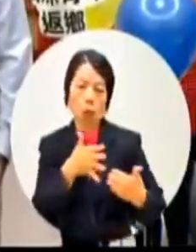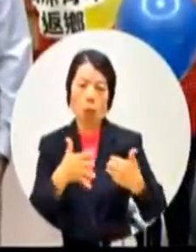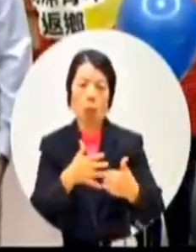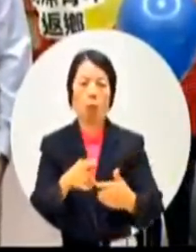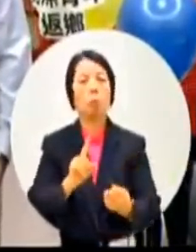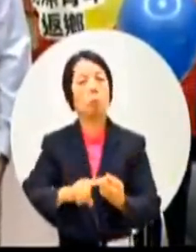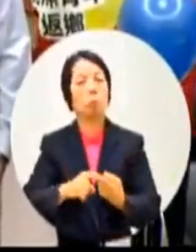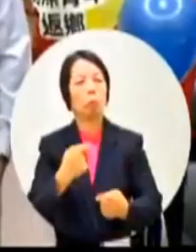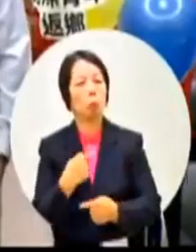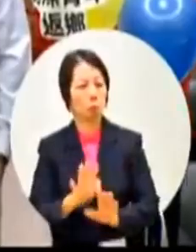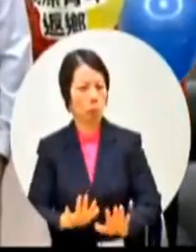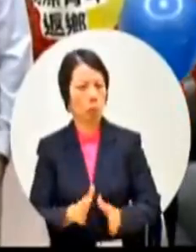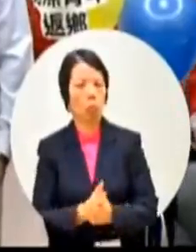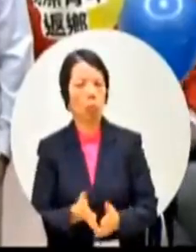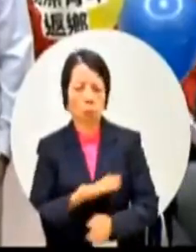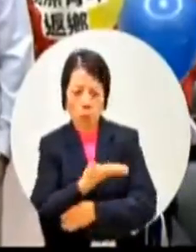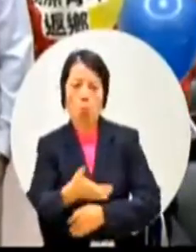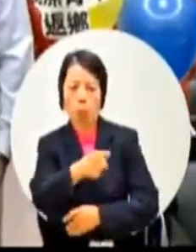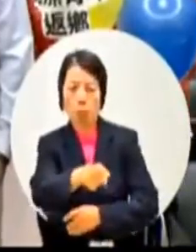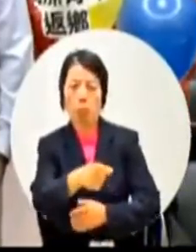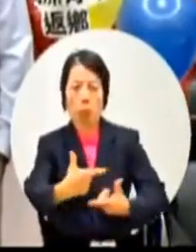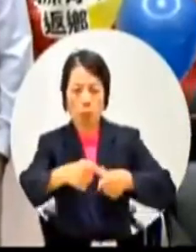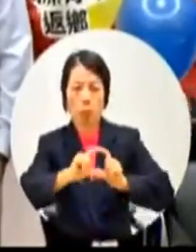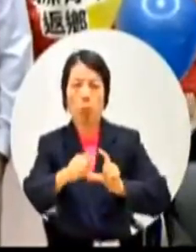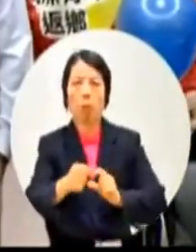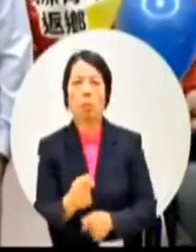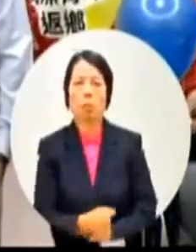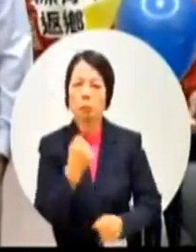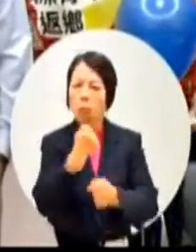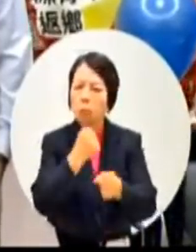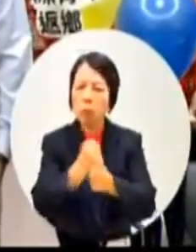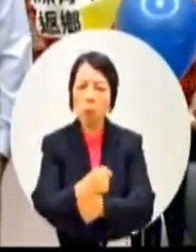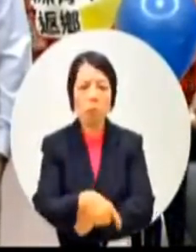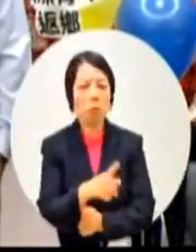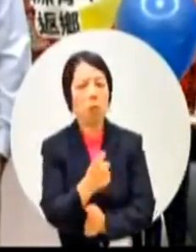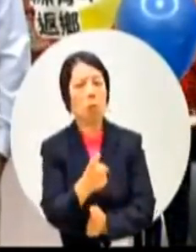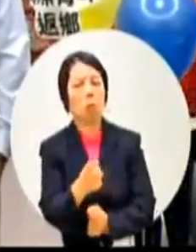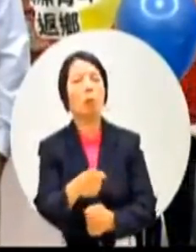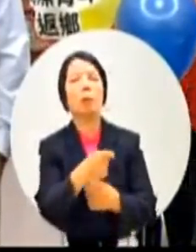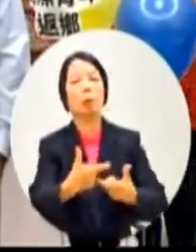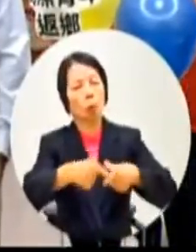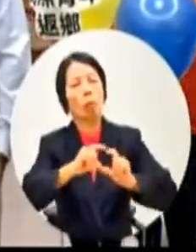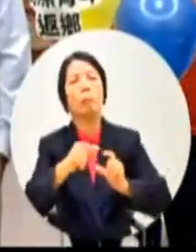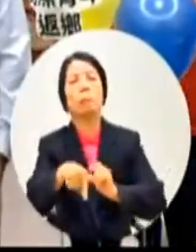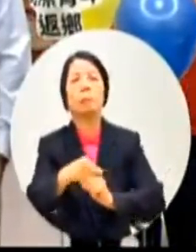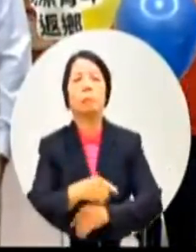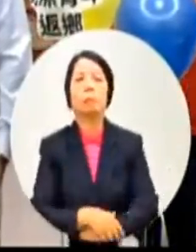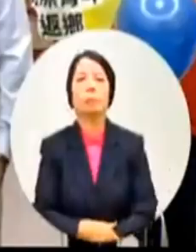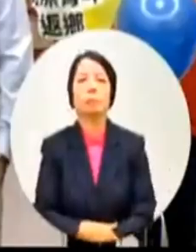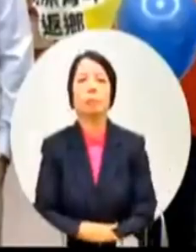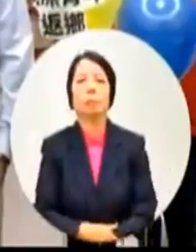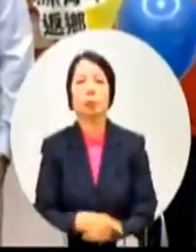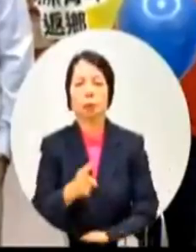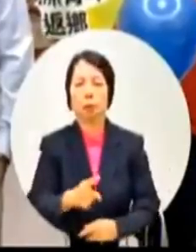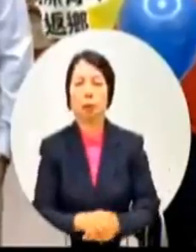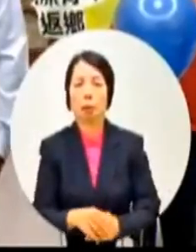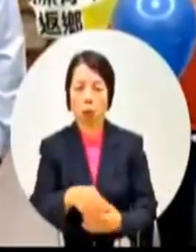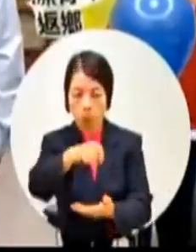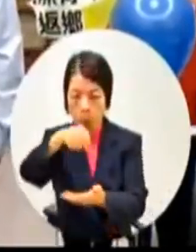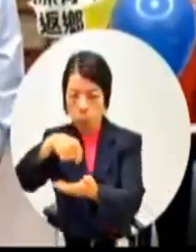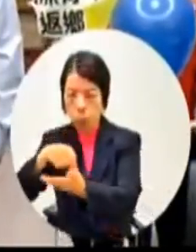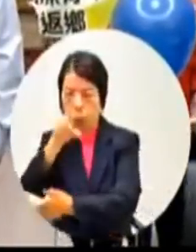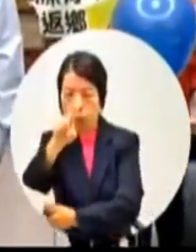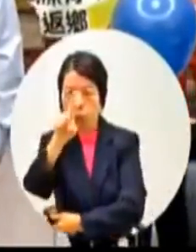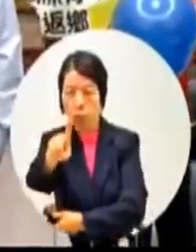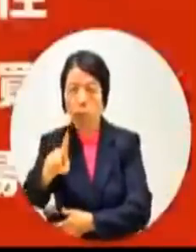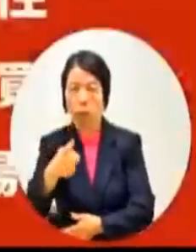我讲对做袂到，你做袂来，讲出来，我拢免甲你质询啊。来，你答复一下，市长。这十一点你甲我讲一下，我免甲你质询，浪费时间啦。进来来，